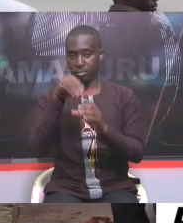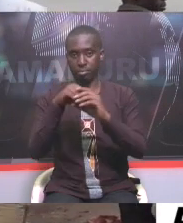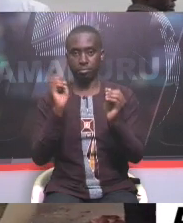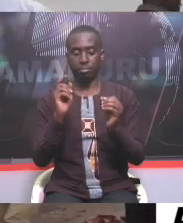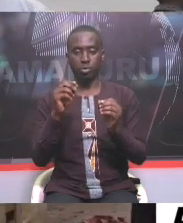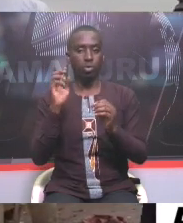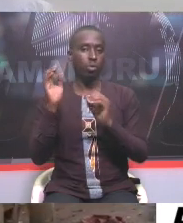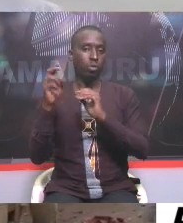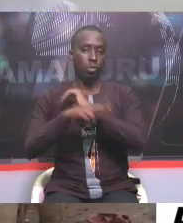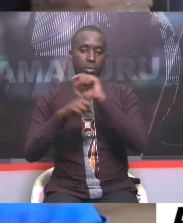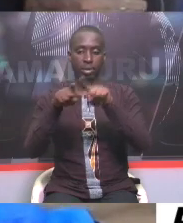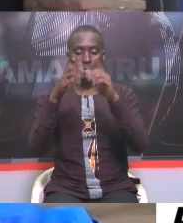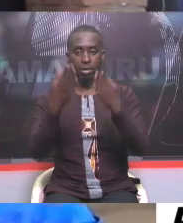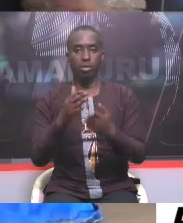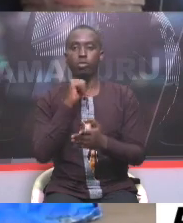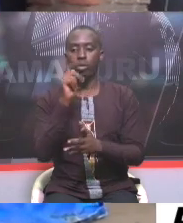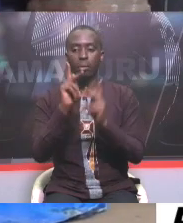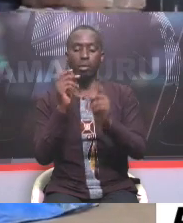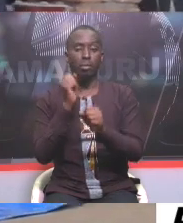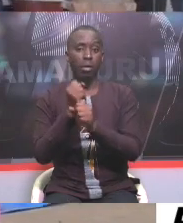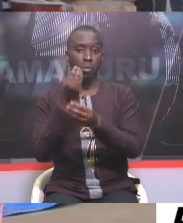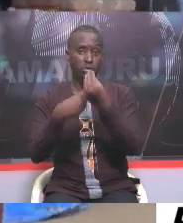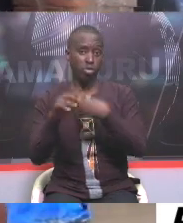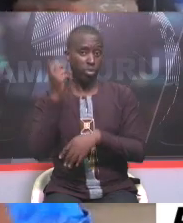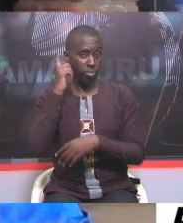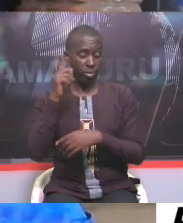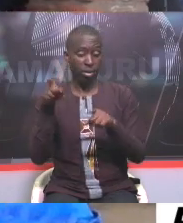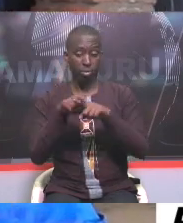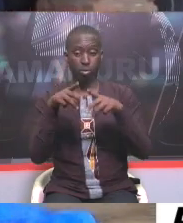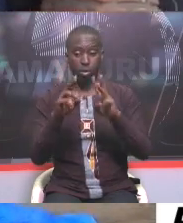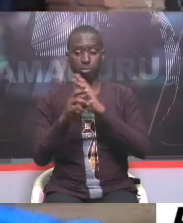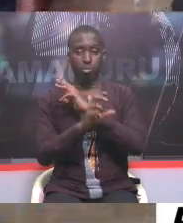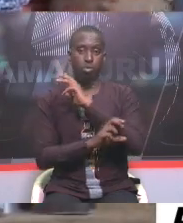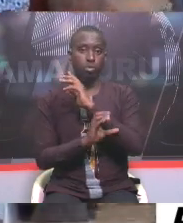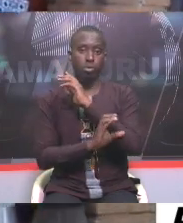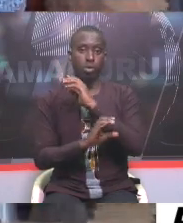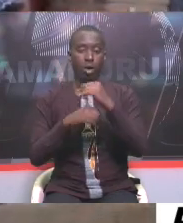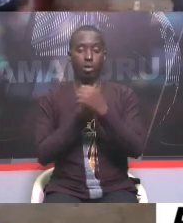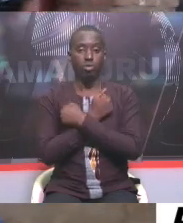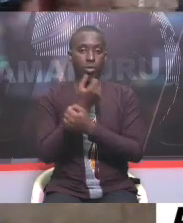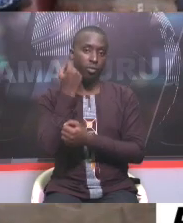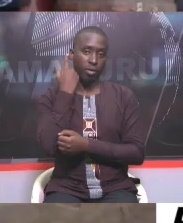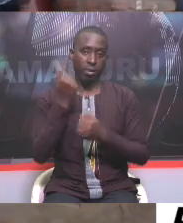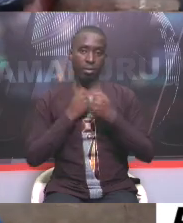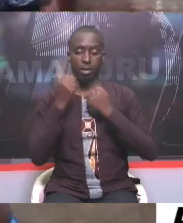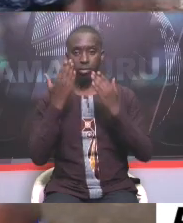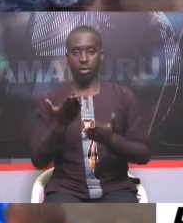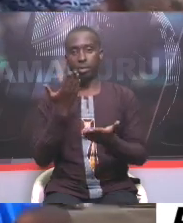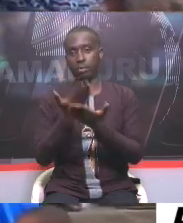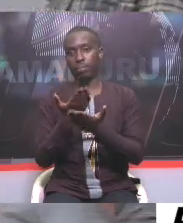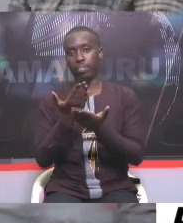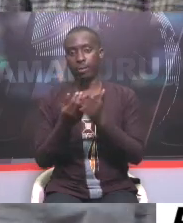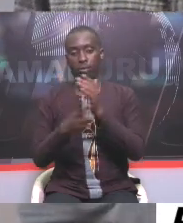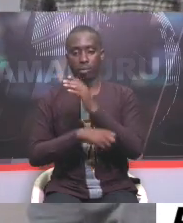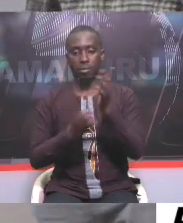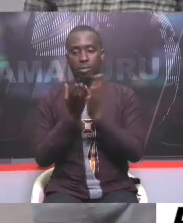ubutubuzi nk'ubu ntibukorerwa aba agenti bonyine kuko hirya no hino mu gihugu hakunze kumvikana abanyarwanda bataka gutuburirwa binyuze